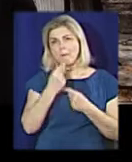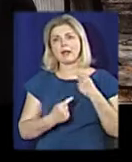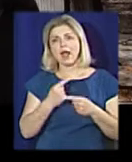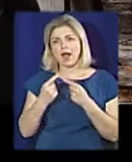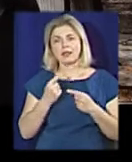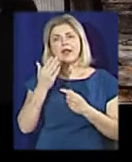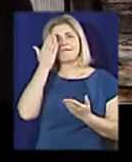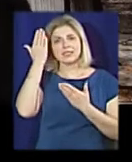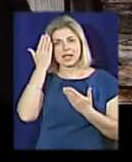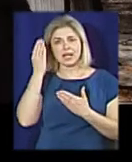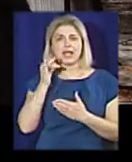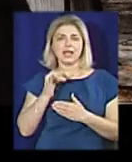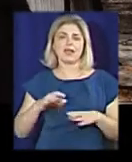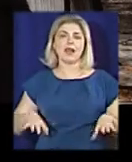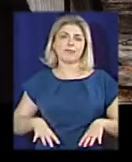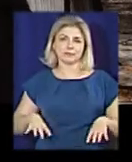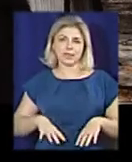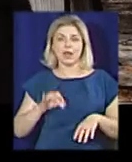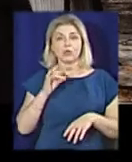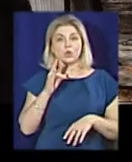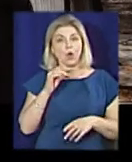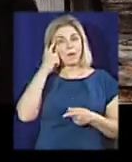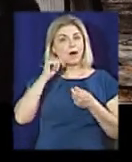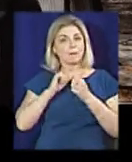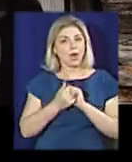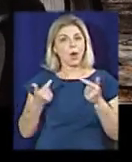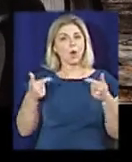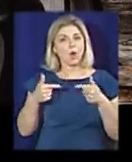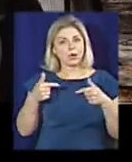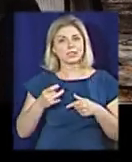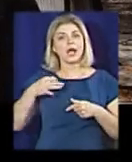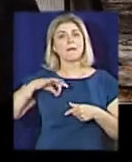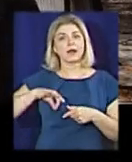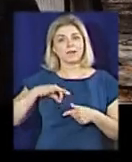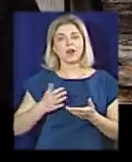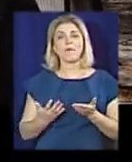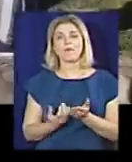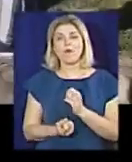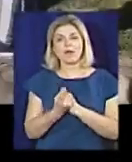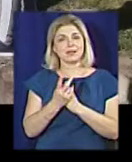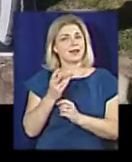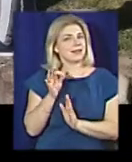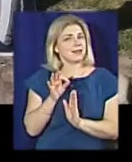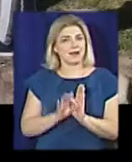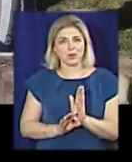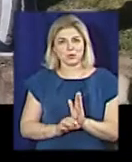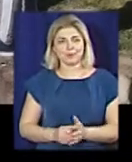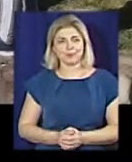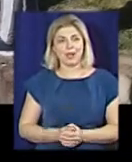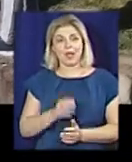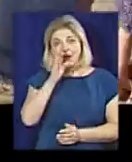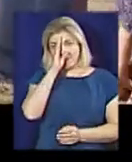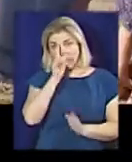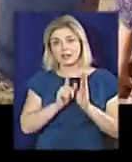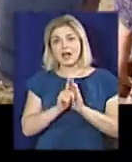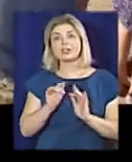виступи амазонок на конях. Але пам'ятайте, гості і прибутки з'являються не одразу. Янош Койрис розпочав цю справу